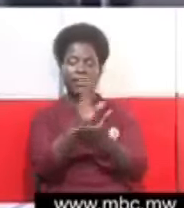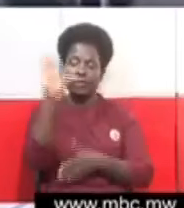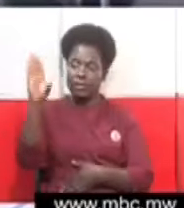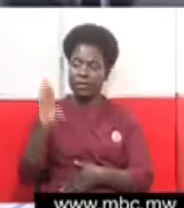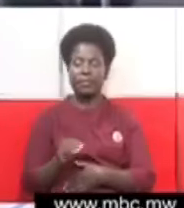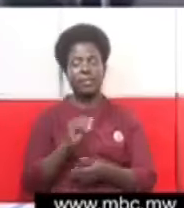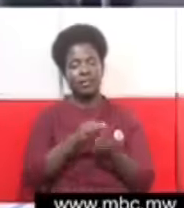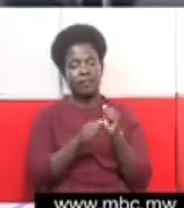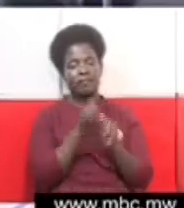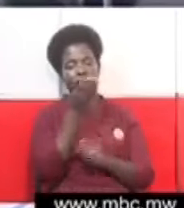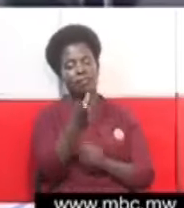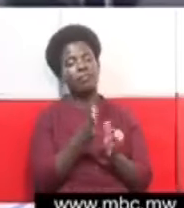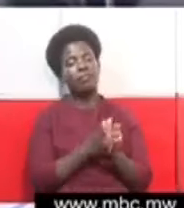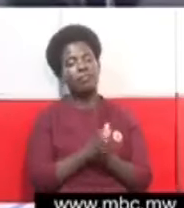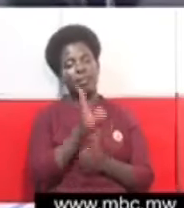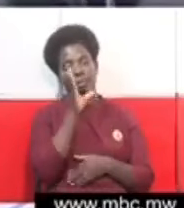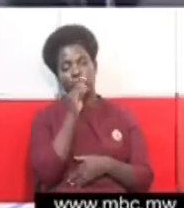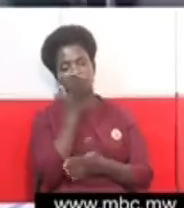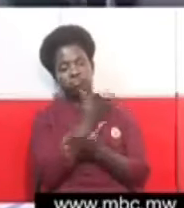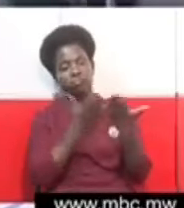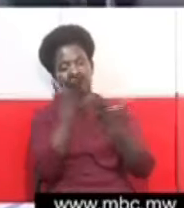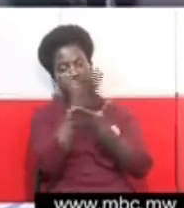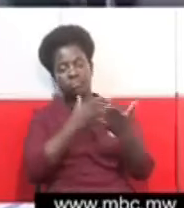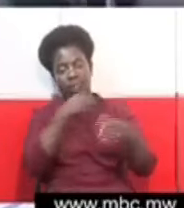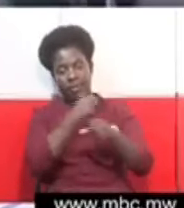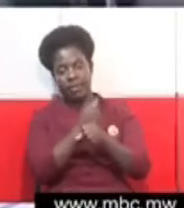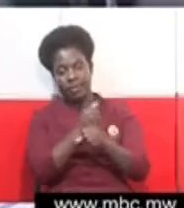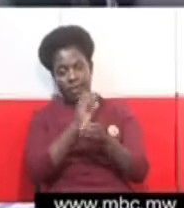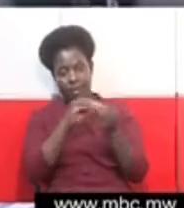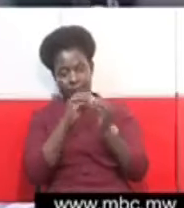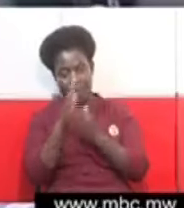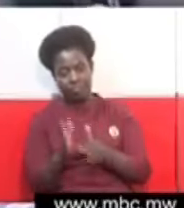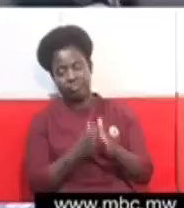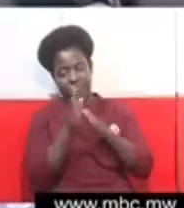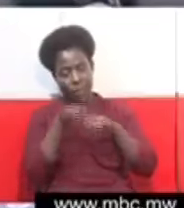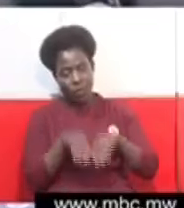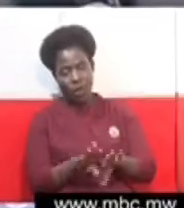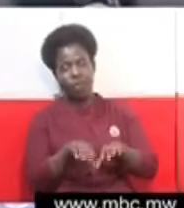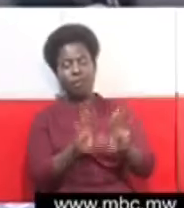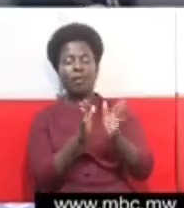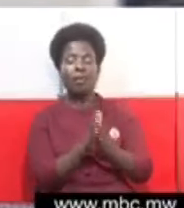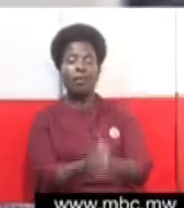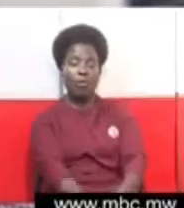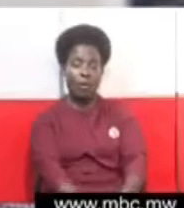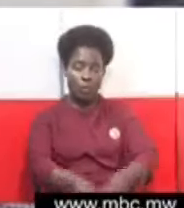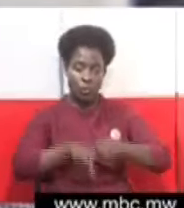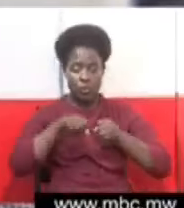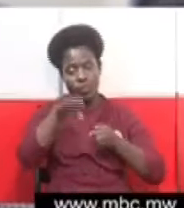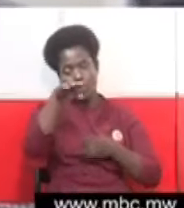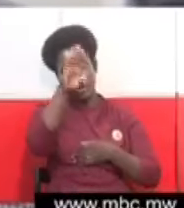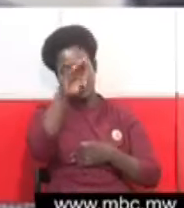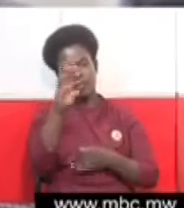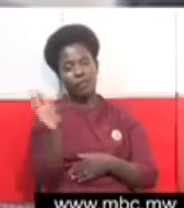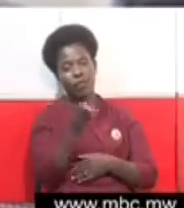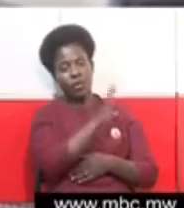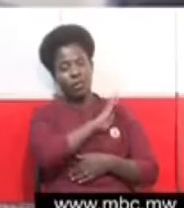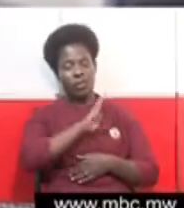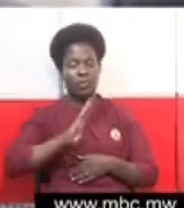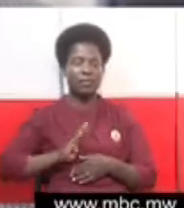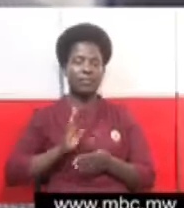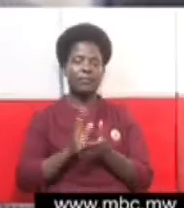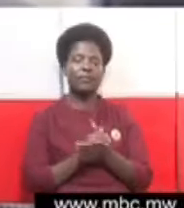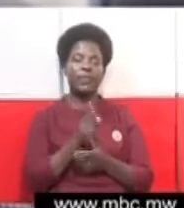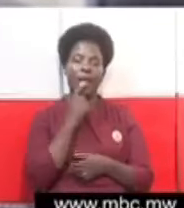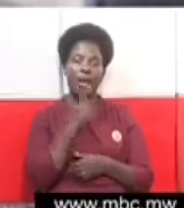Poyankhula pa zokambirana zomwe bungweli linakonza ku Karonga, mkulu wa bungwe la Northern Region Water Board a Francis Montali